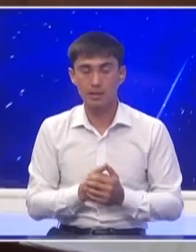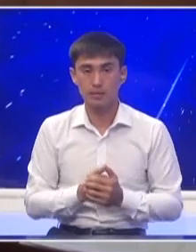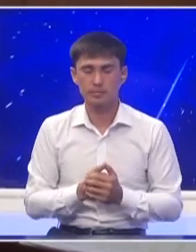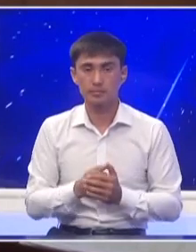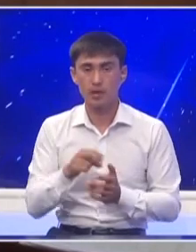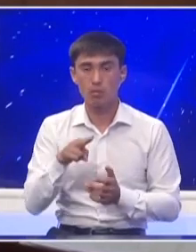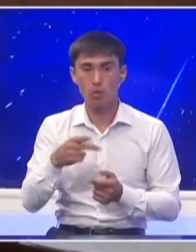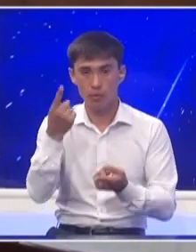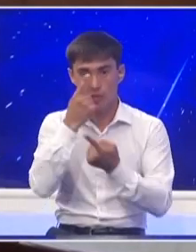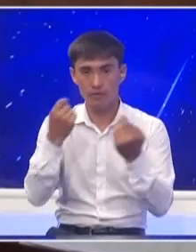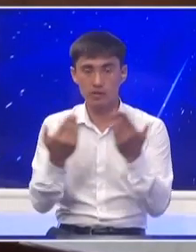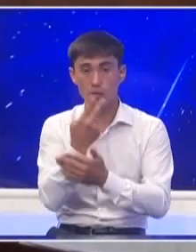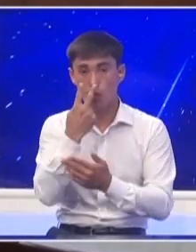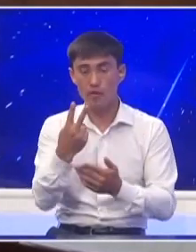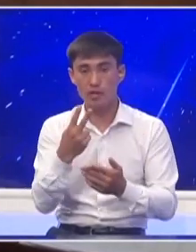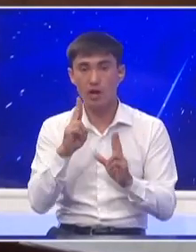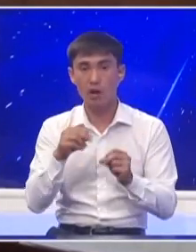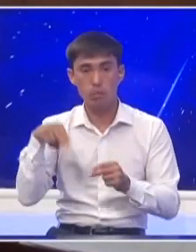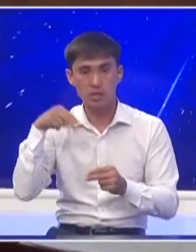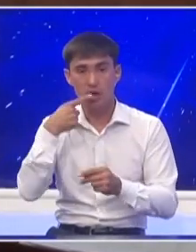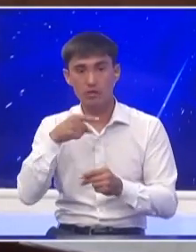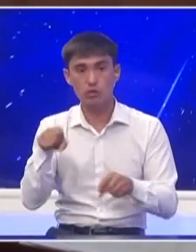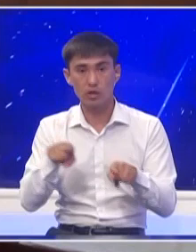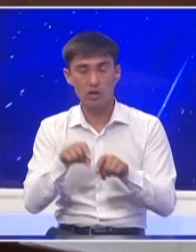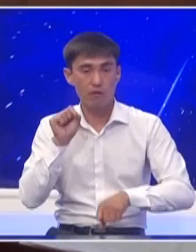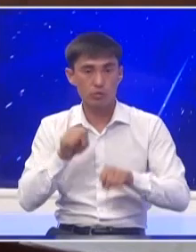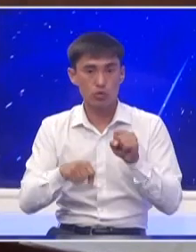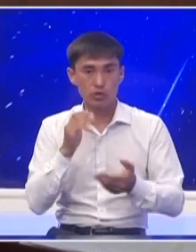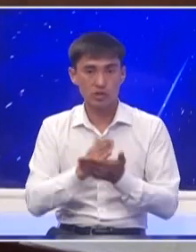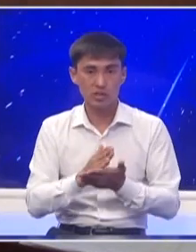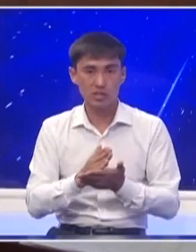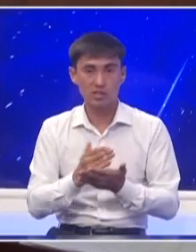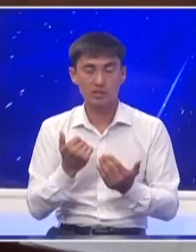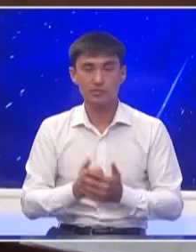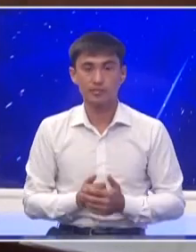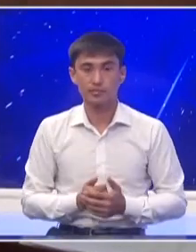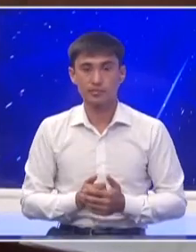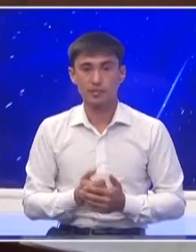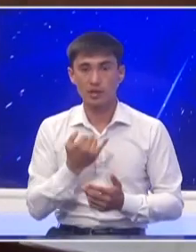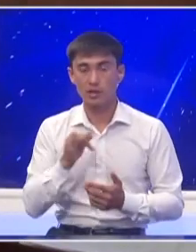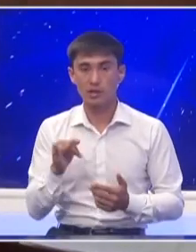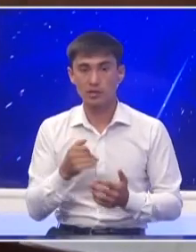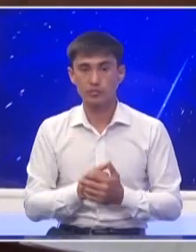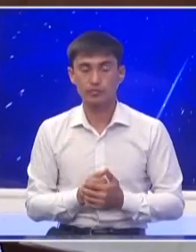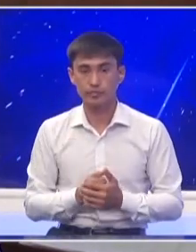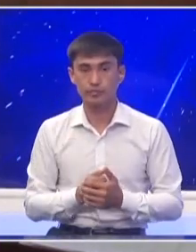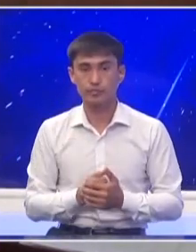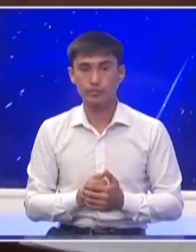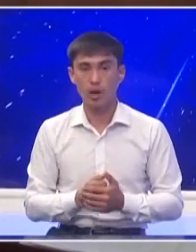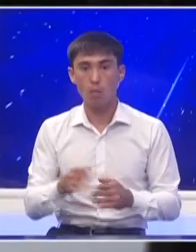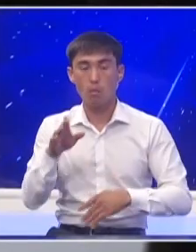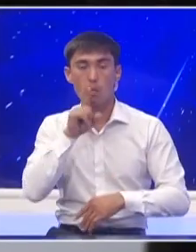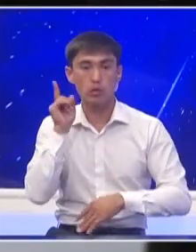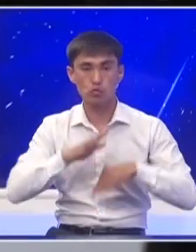По новостям увидела, как президент говорил, то, что такие возможности сейчас есть. И про молодежную